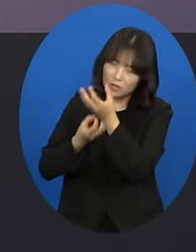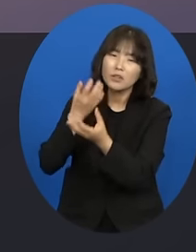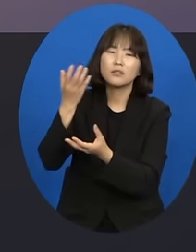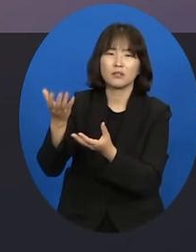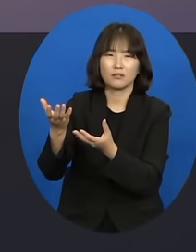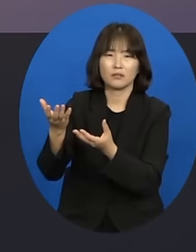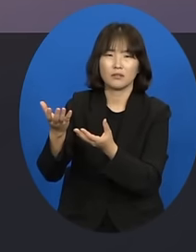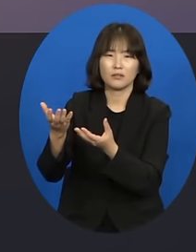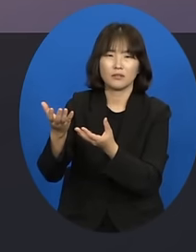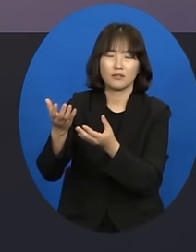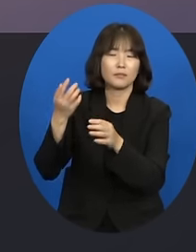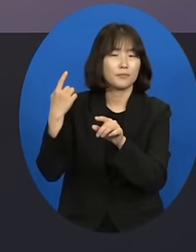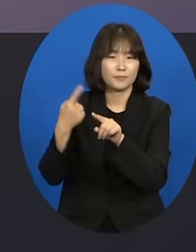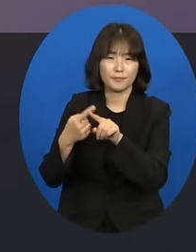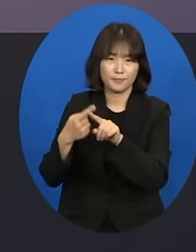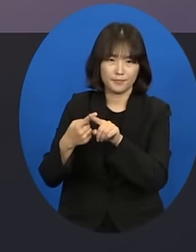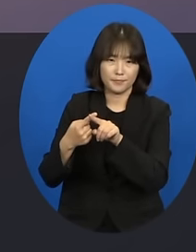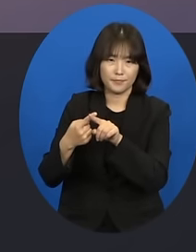털어놓는 것입니다.